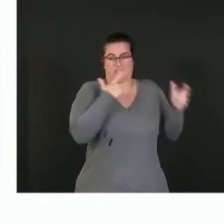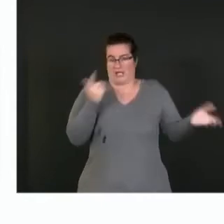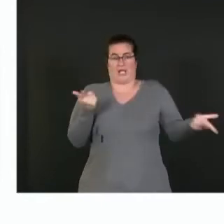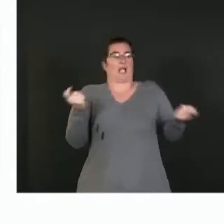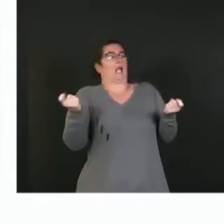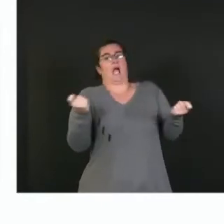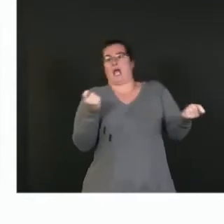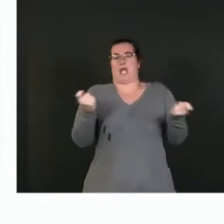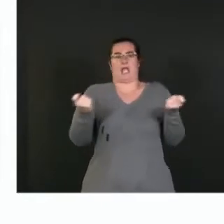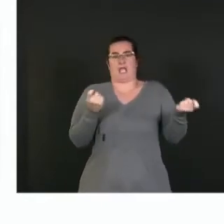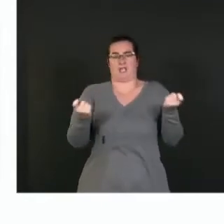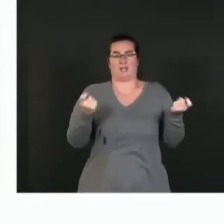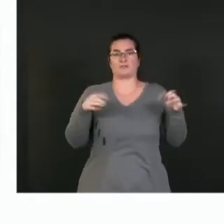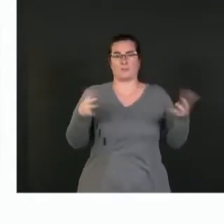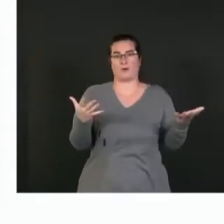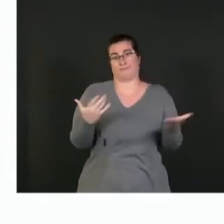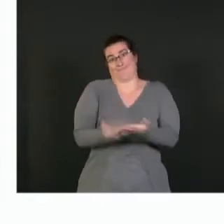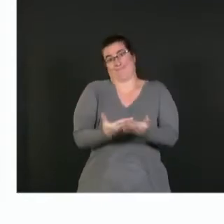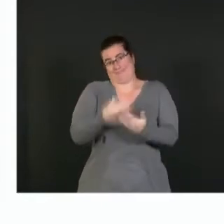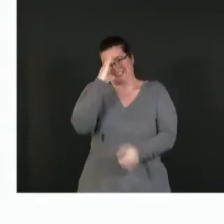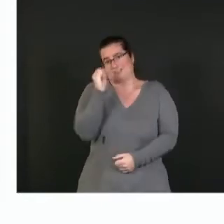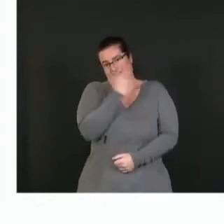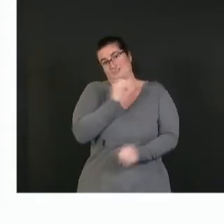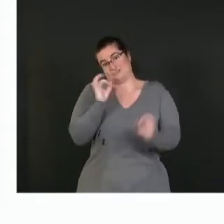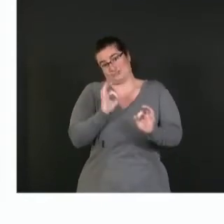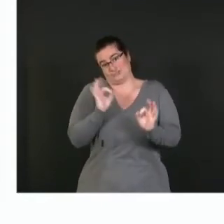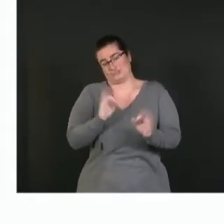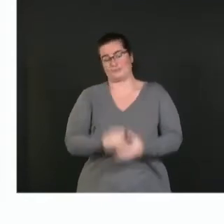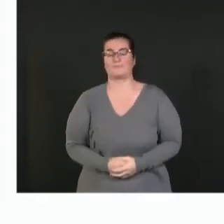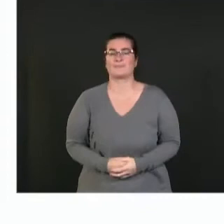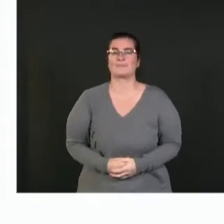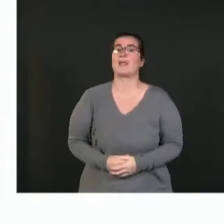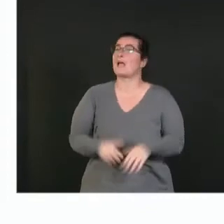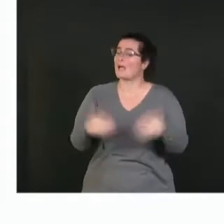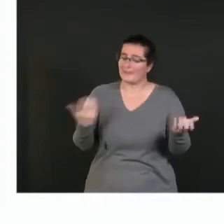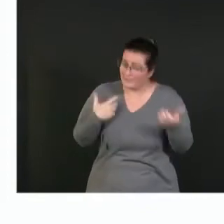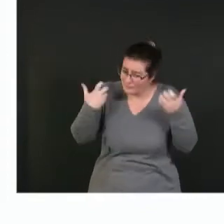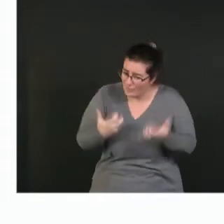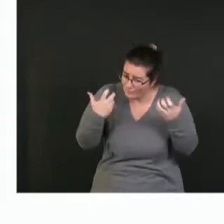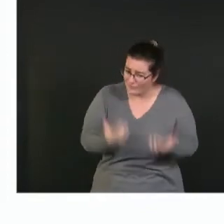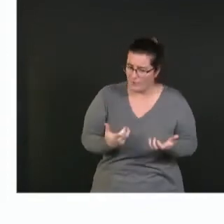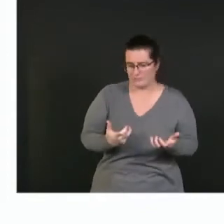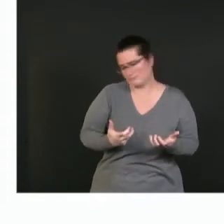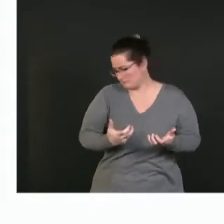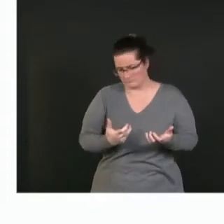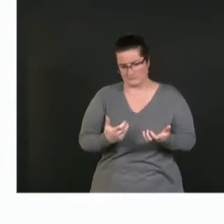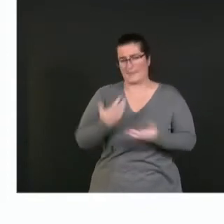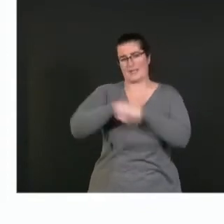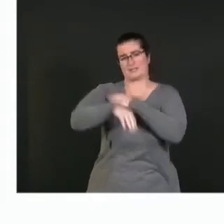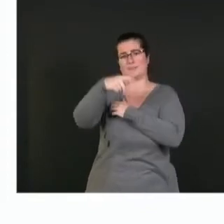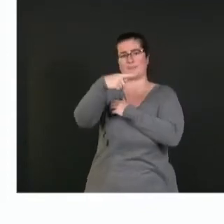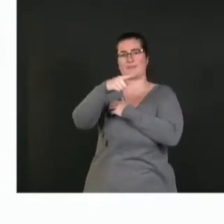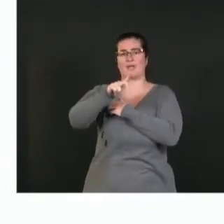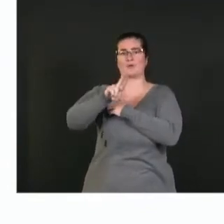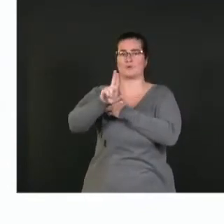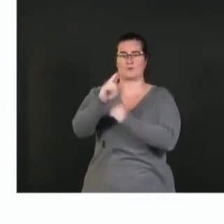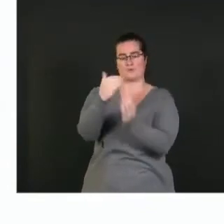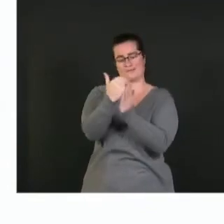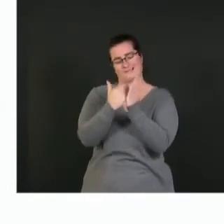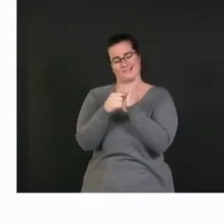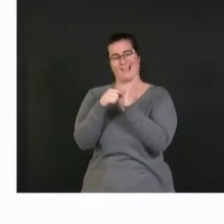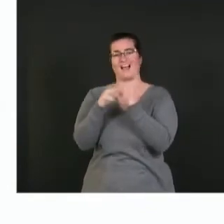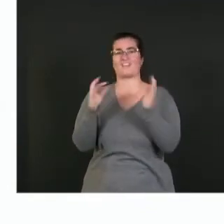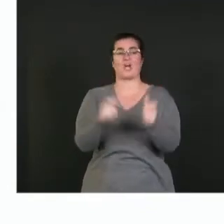ici. Le premier argument, c'est la volonté politique. Après, quand on veut vraiment, eh bien, on a les moyens, dans le PLU, de déclasser des